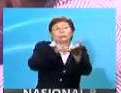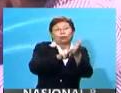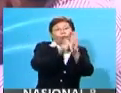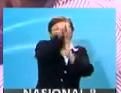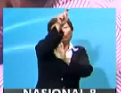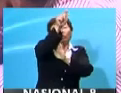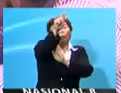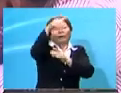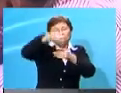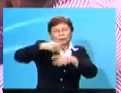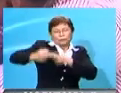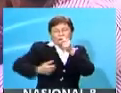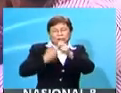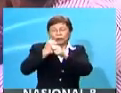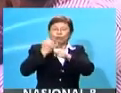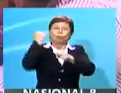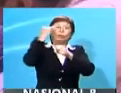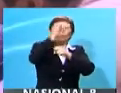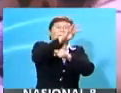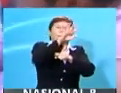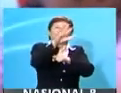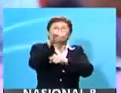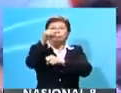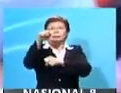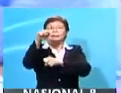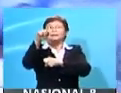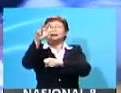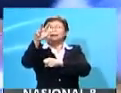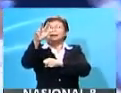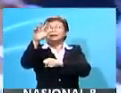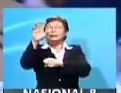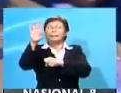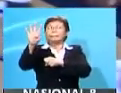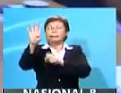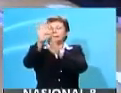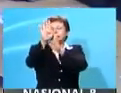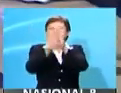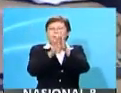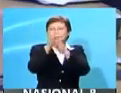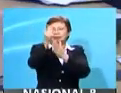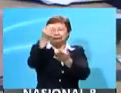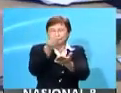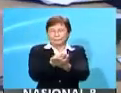tertinggi dalam sejarah tahun lalu pada r5.34 bilion